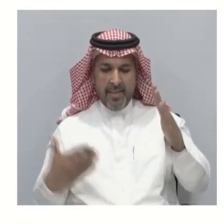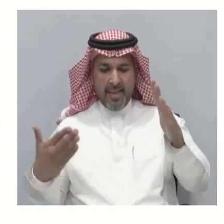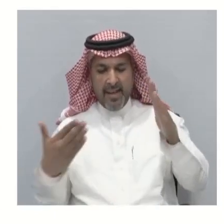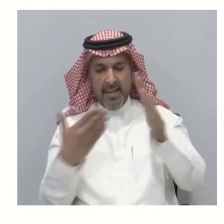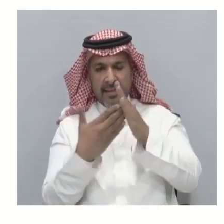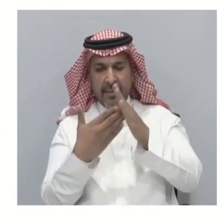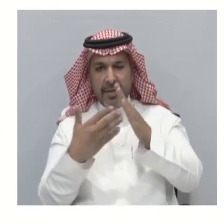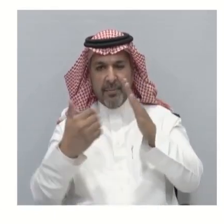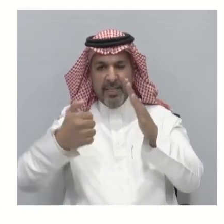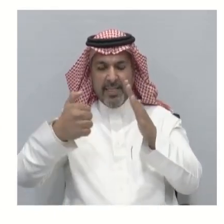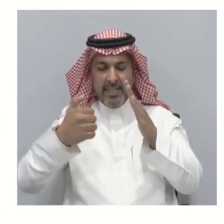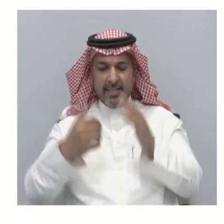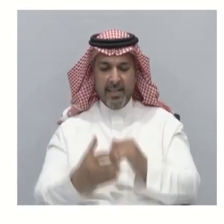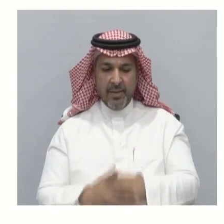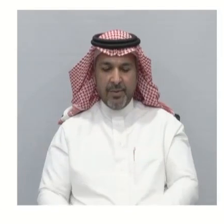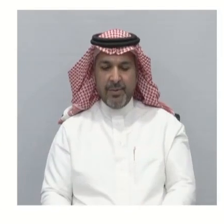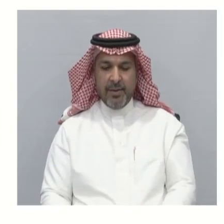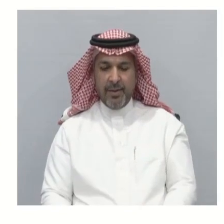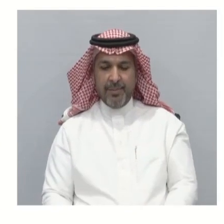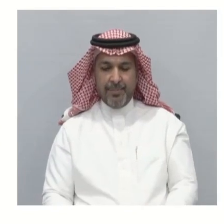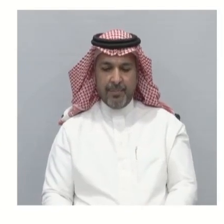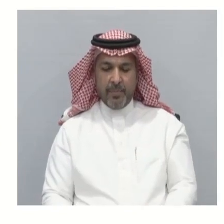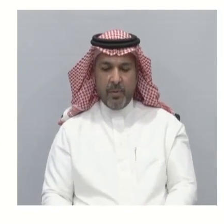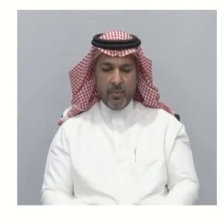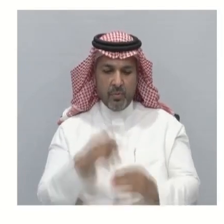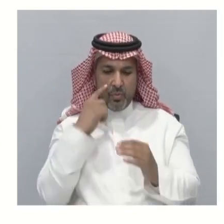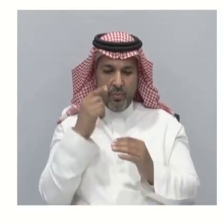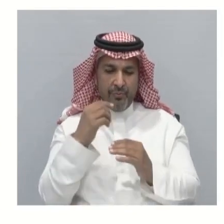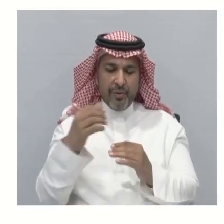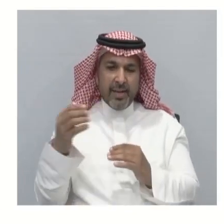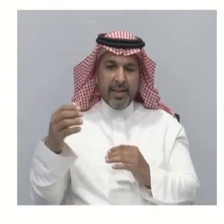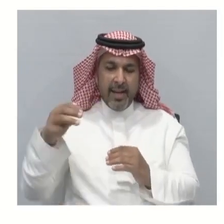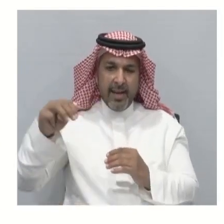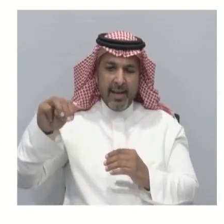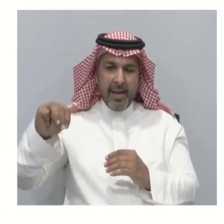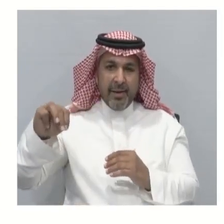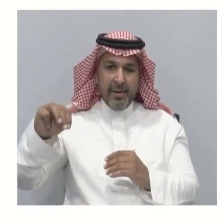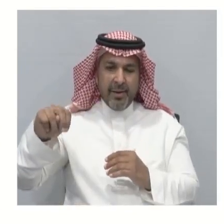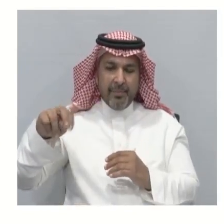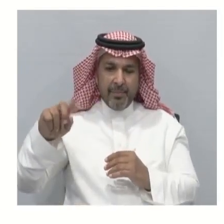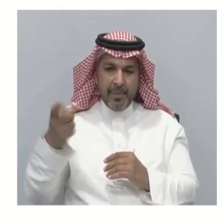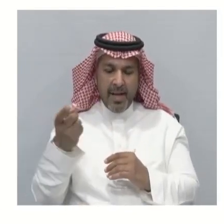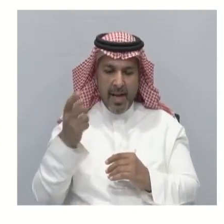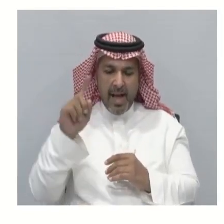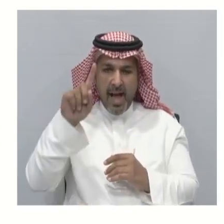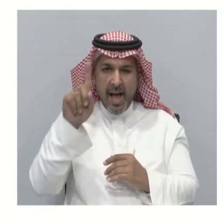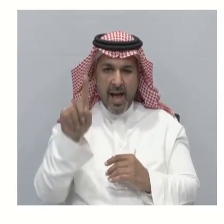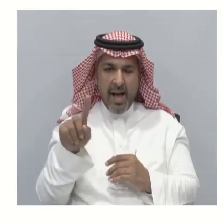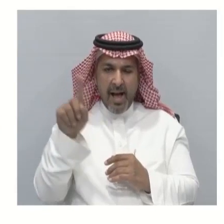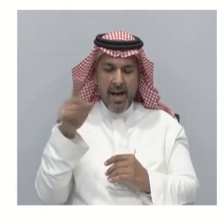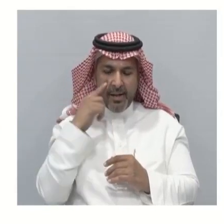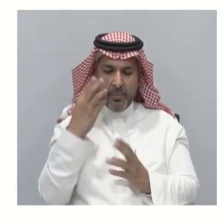درجه وطول القطعه المستقيمه ام طول القطعه المستقيمه ام ار هذه هي